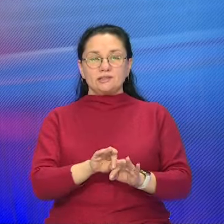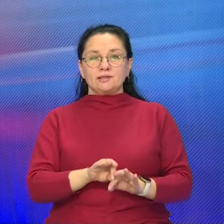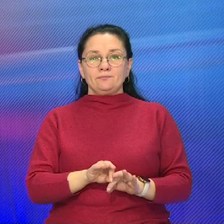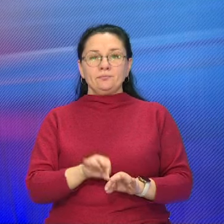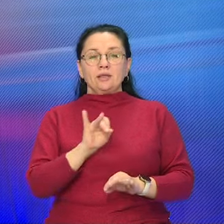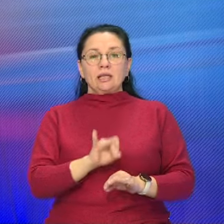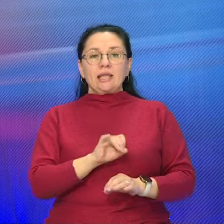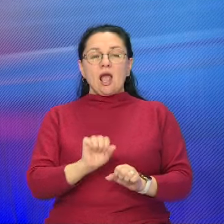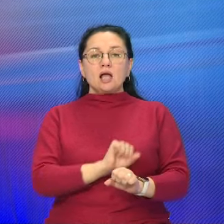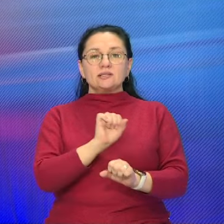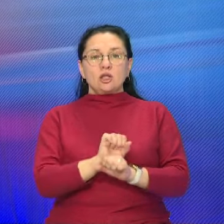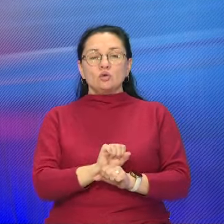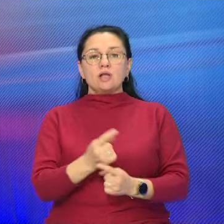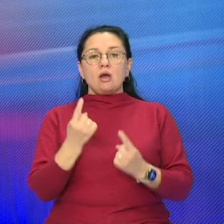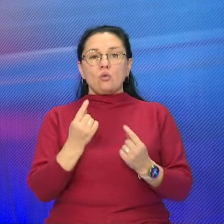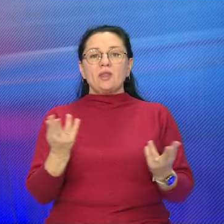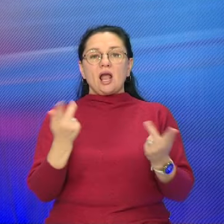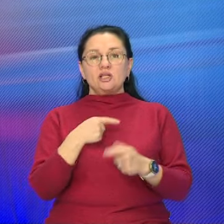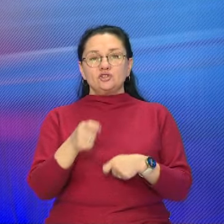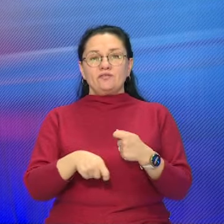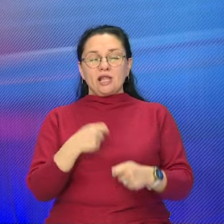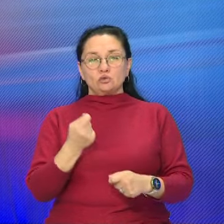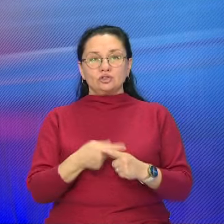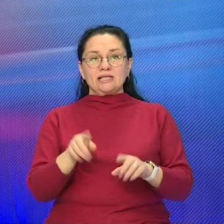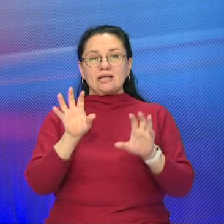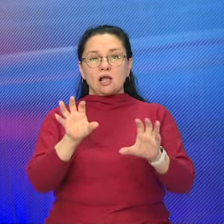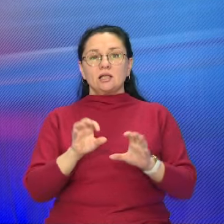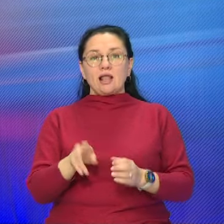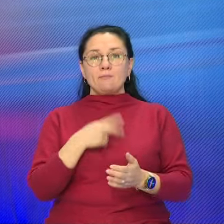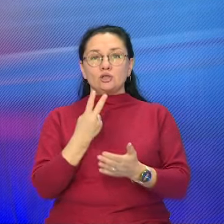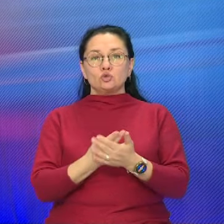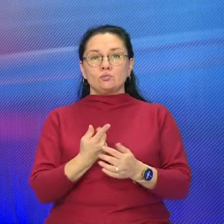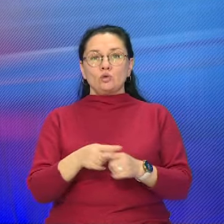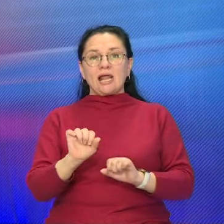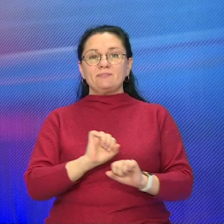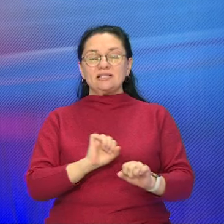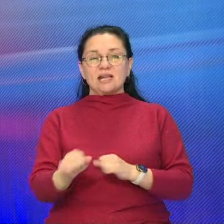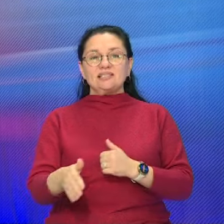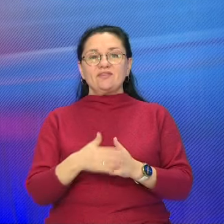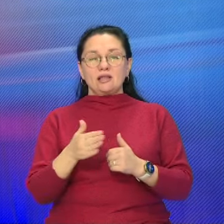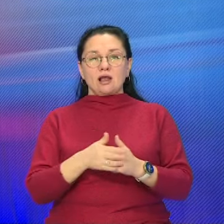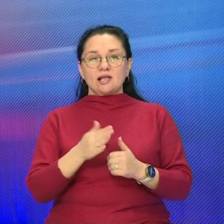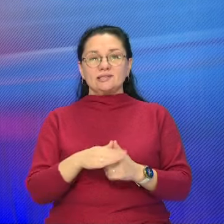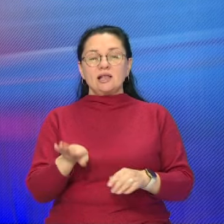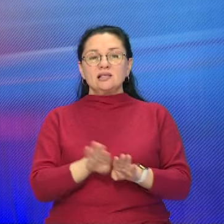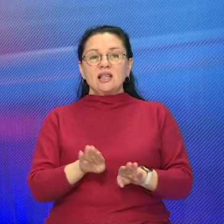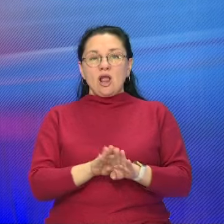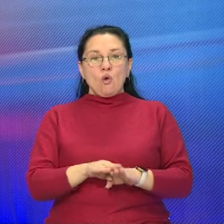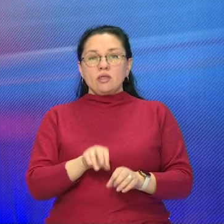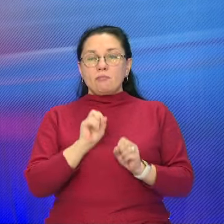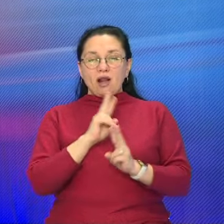и остается большое количество нарушений. Законодательством предусмотрена административная ответственность за несанкционированное размещение